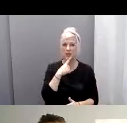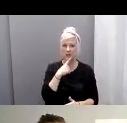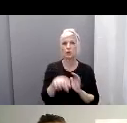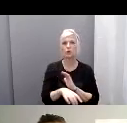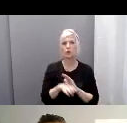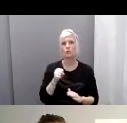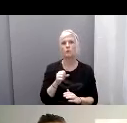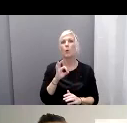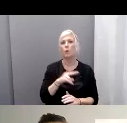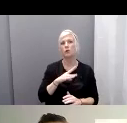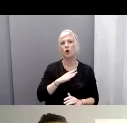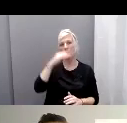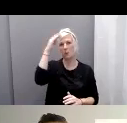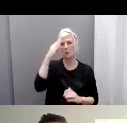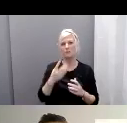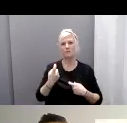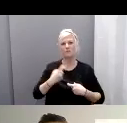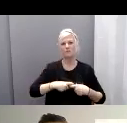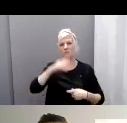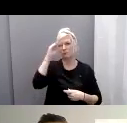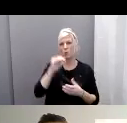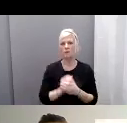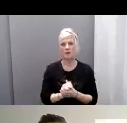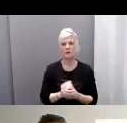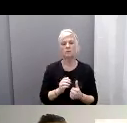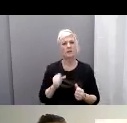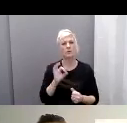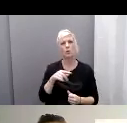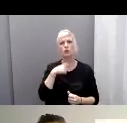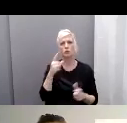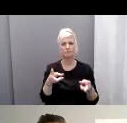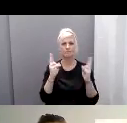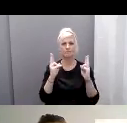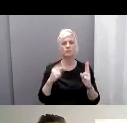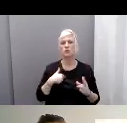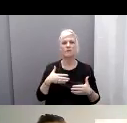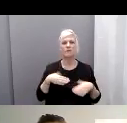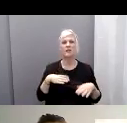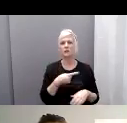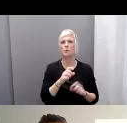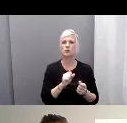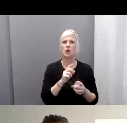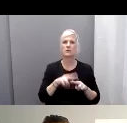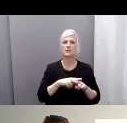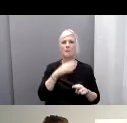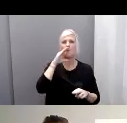göra. Hon sa: jag vill inte göra dem besvikna. Mina föräldrar kan vara ganska skeptiska och ha